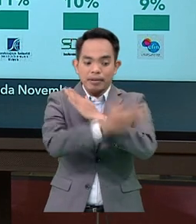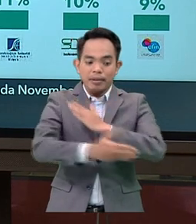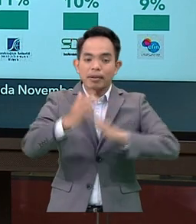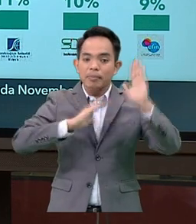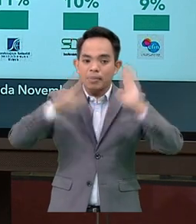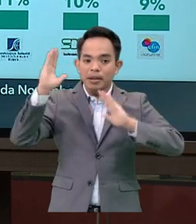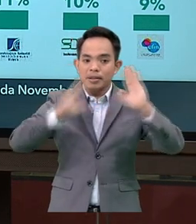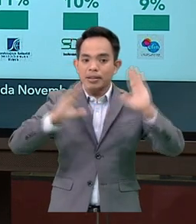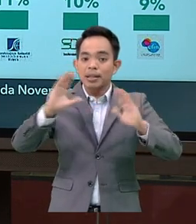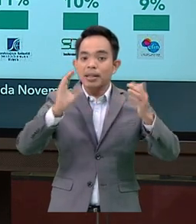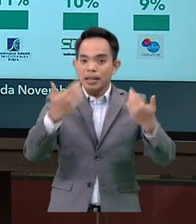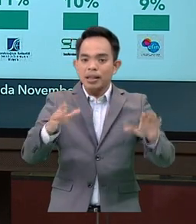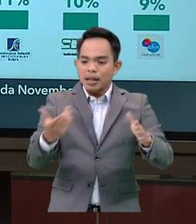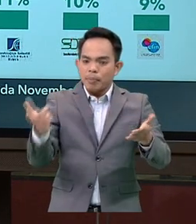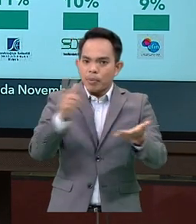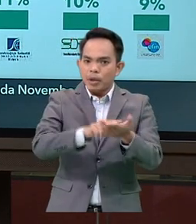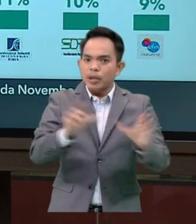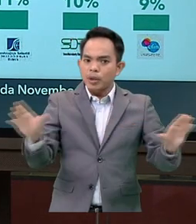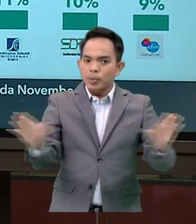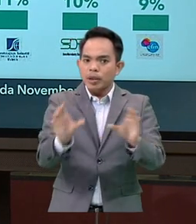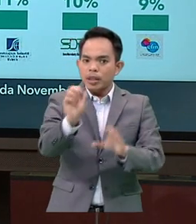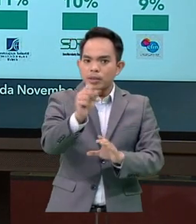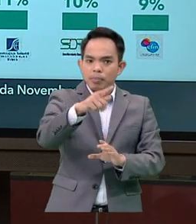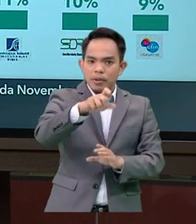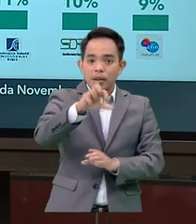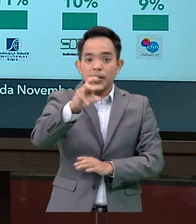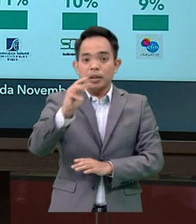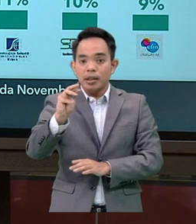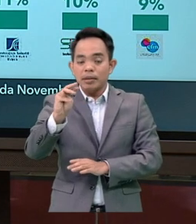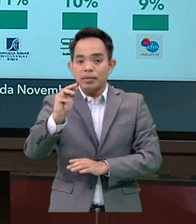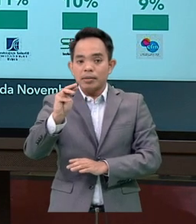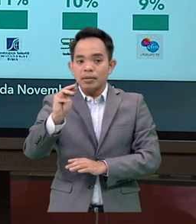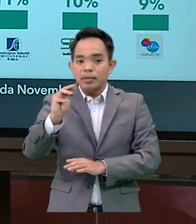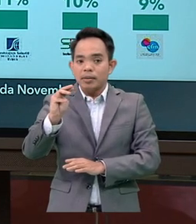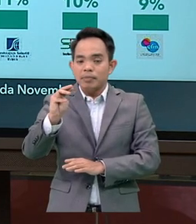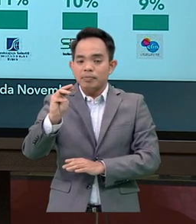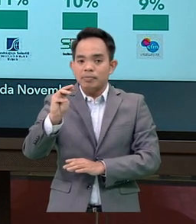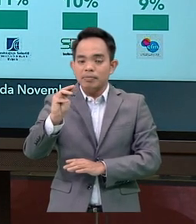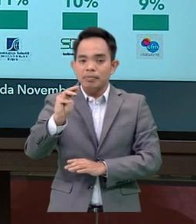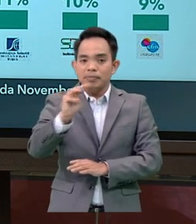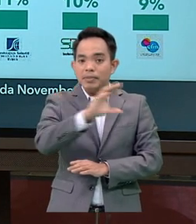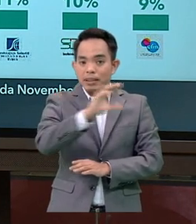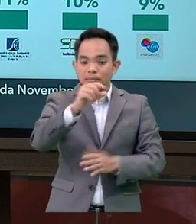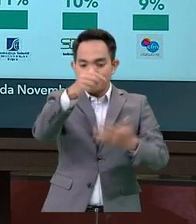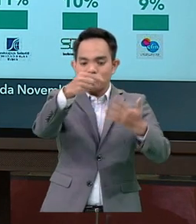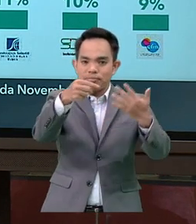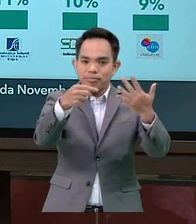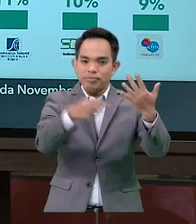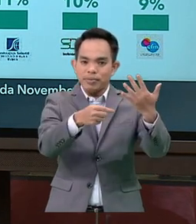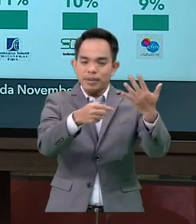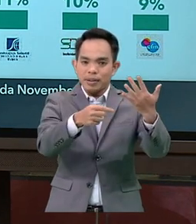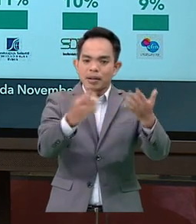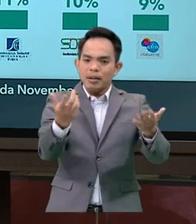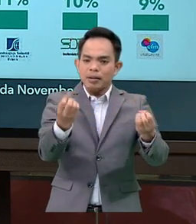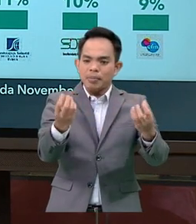tapi juga laporan dibuat kepada sprm dan suruhanjaya sekuriti dan sebagainya tapi kebanyakan